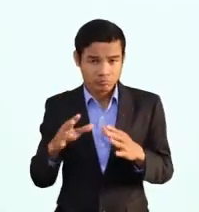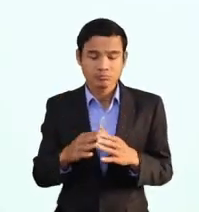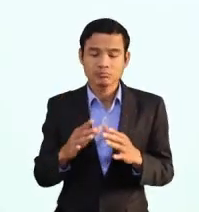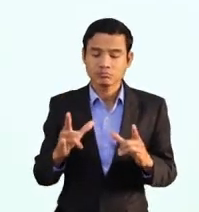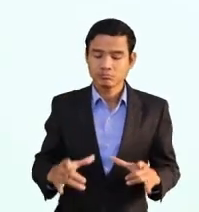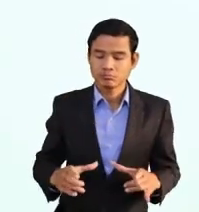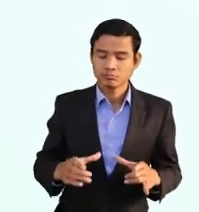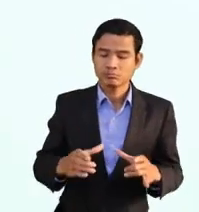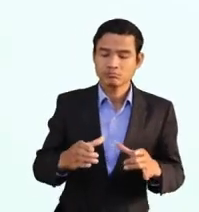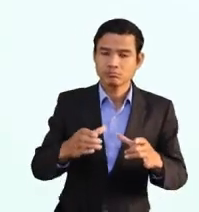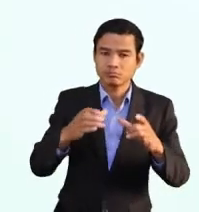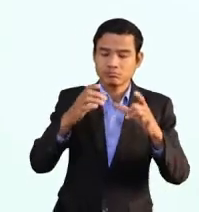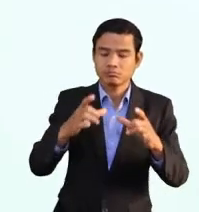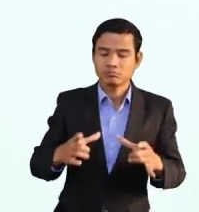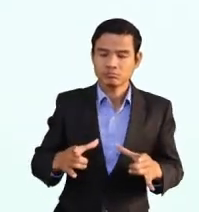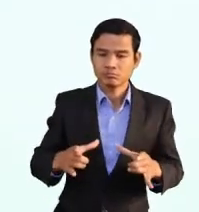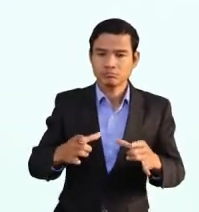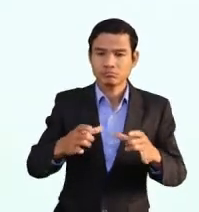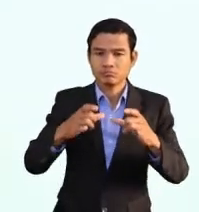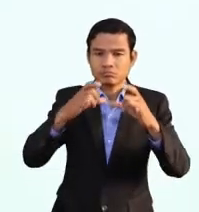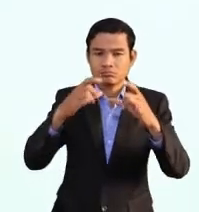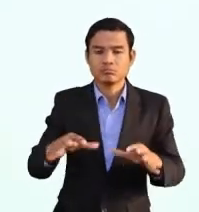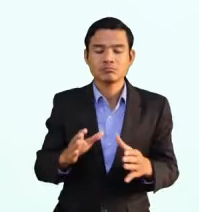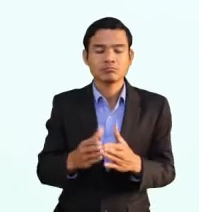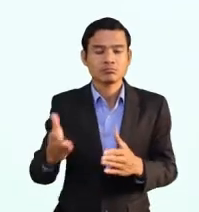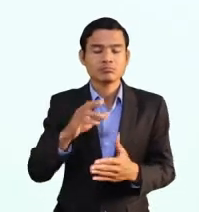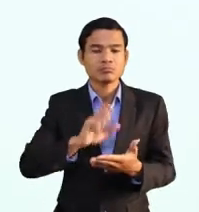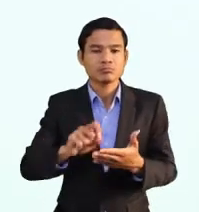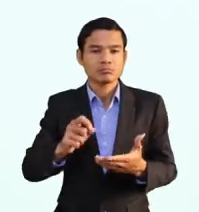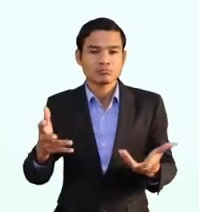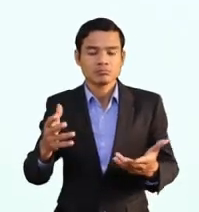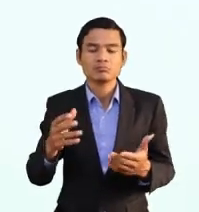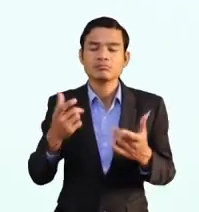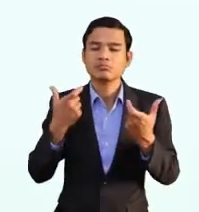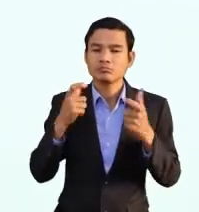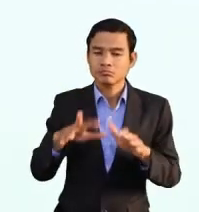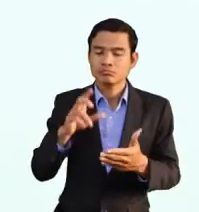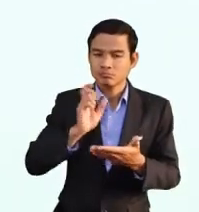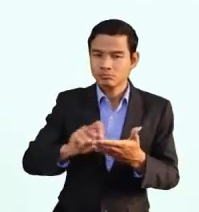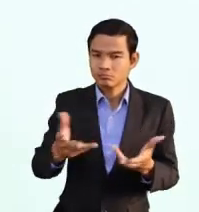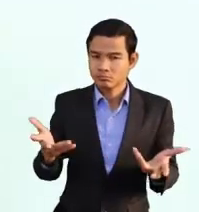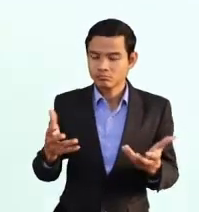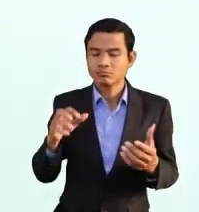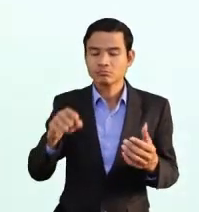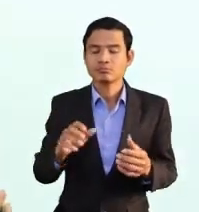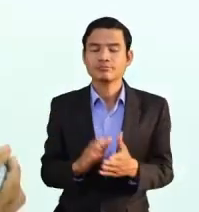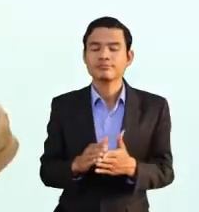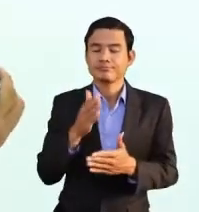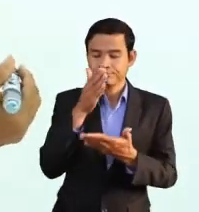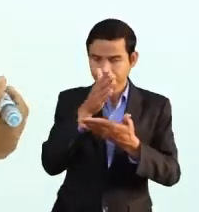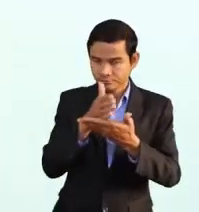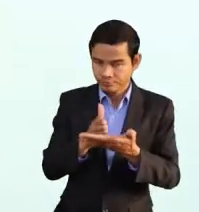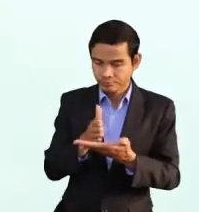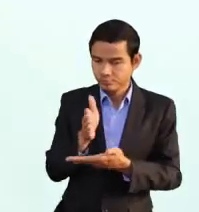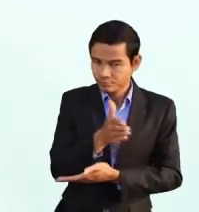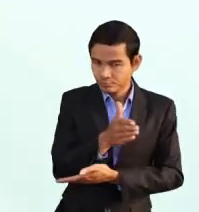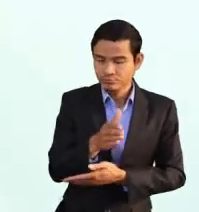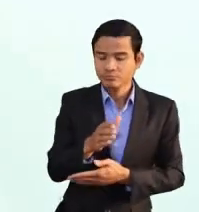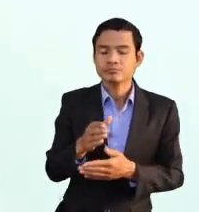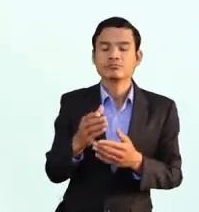đọc sài được điệp đọc sài ta dương từ xe nhà mạch đời con cha là ô mà kháng dương đạt thá